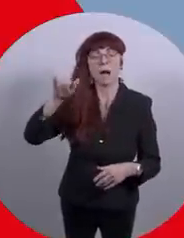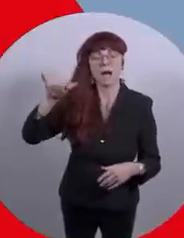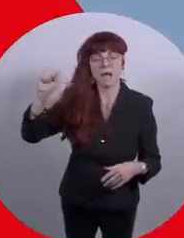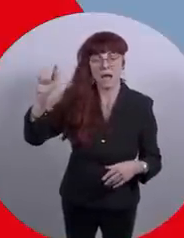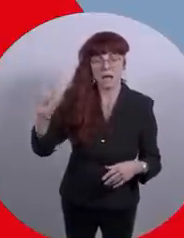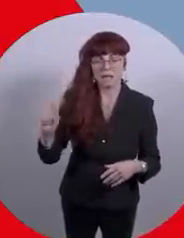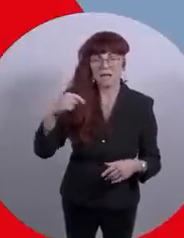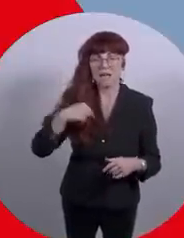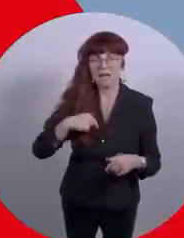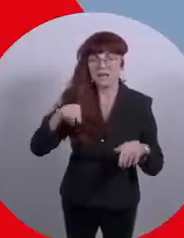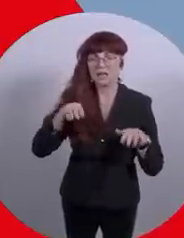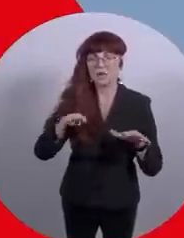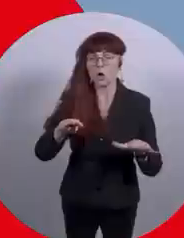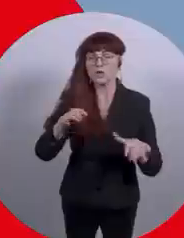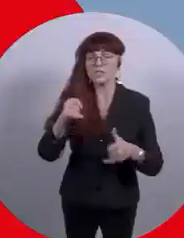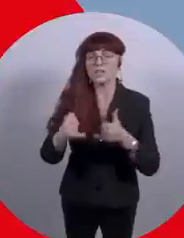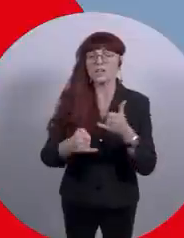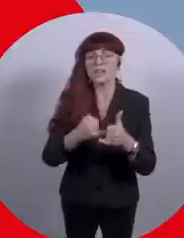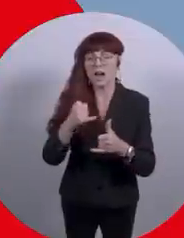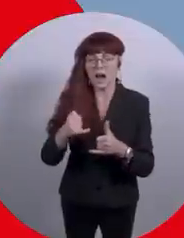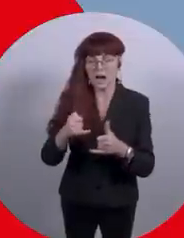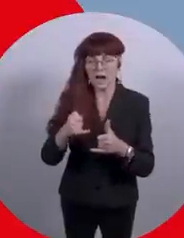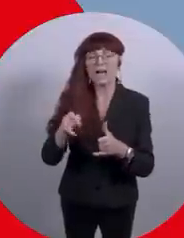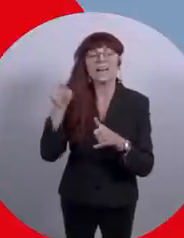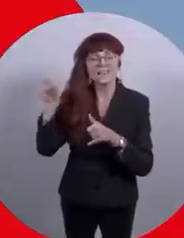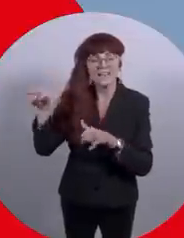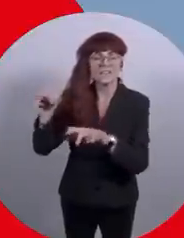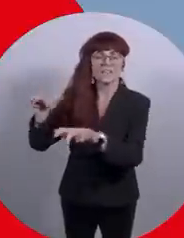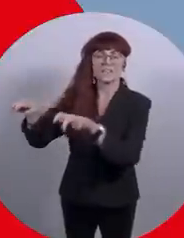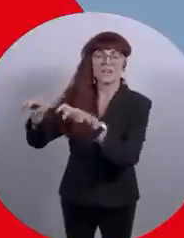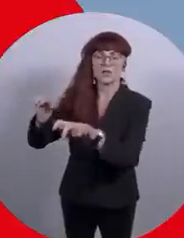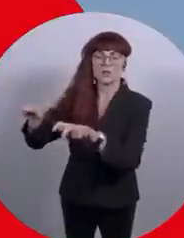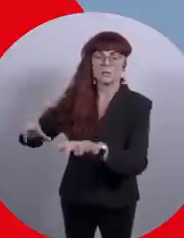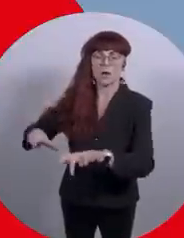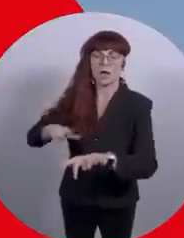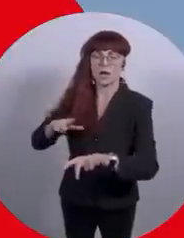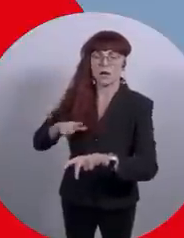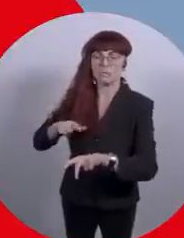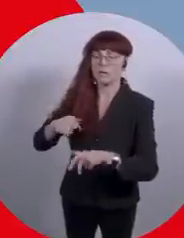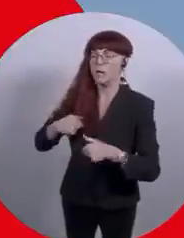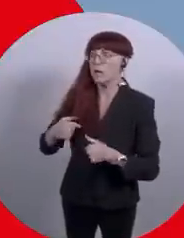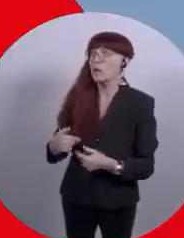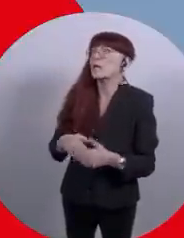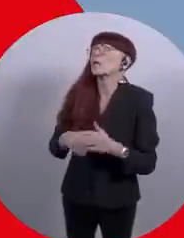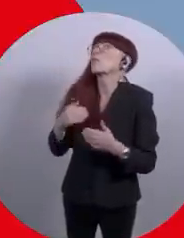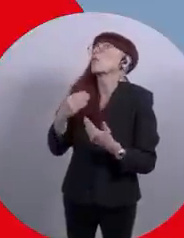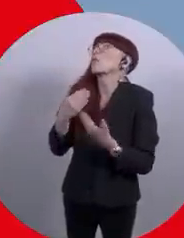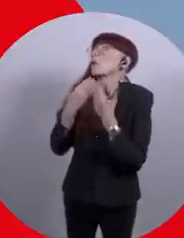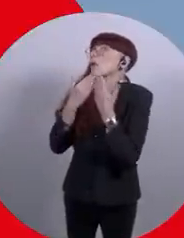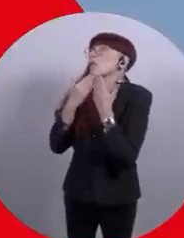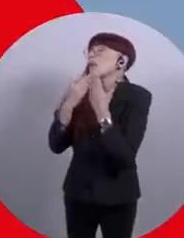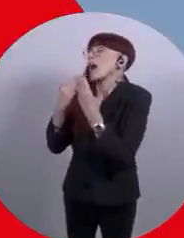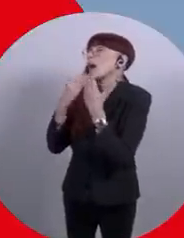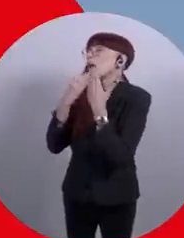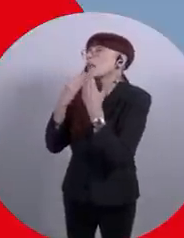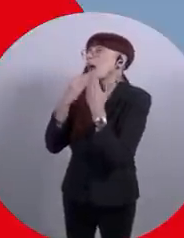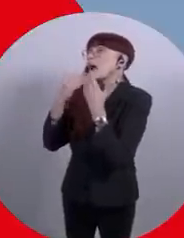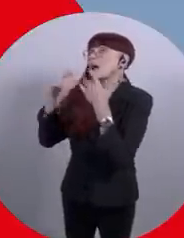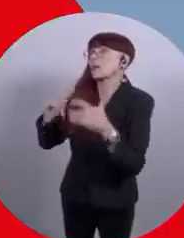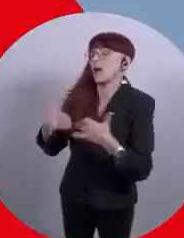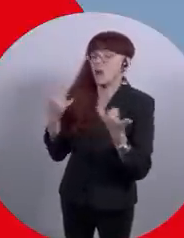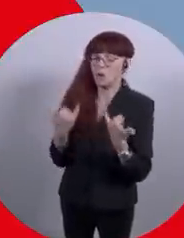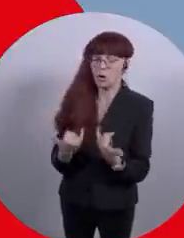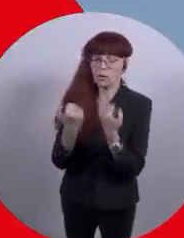19 Jahre dieses Regime erlebt bin volle Demut dass ich heute in